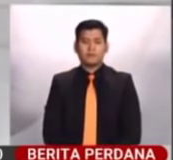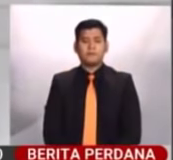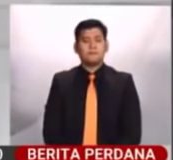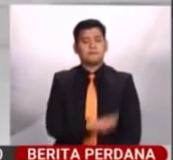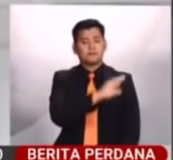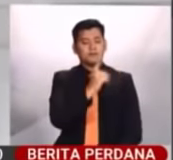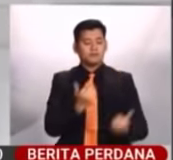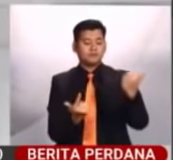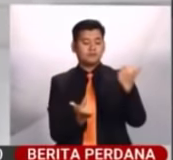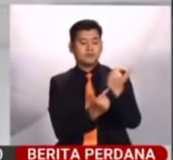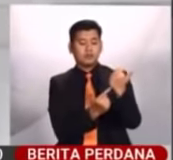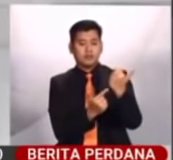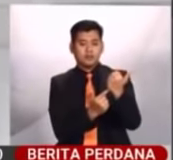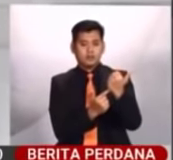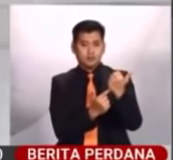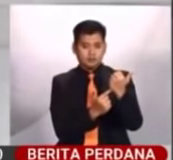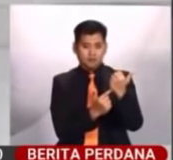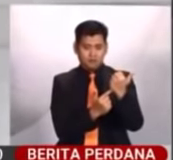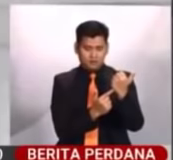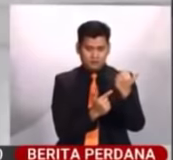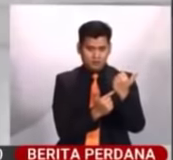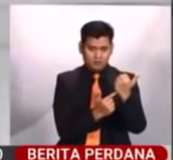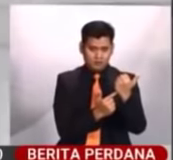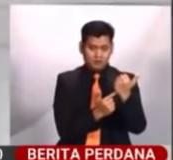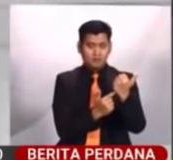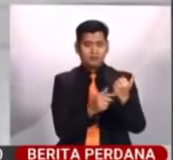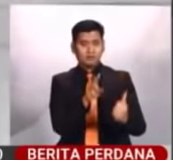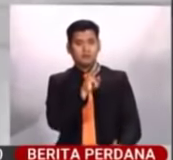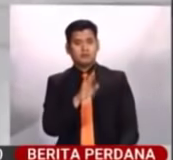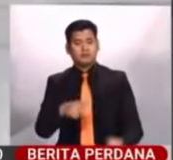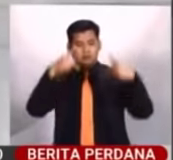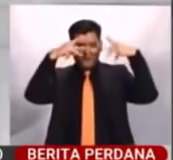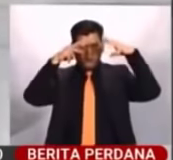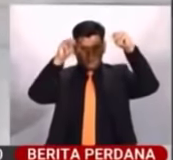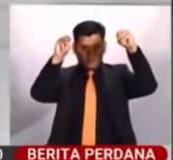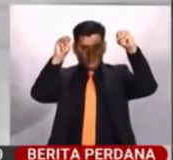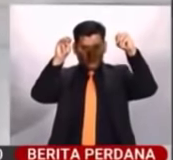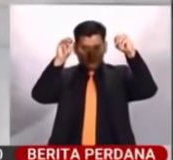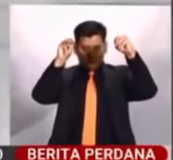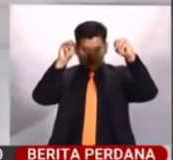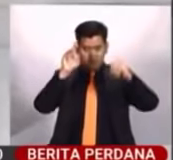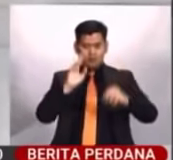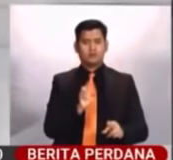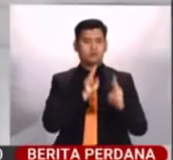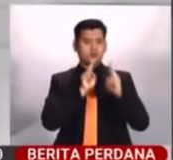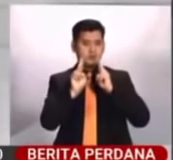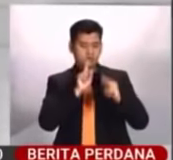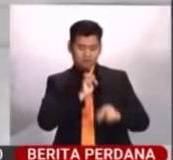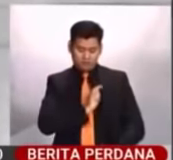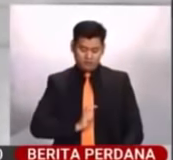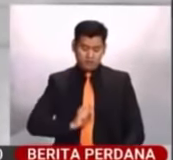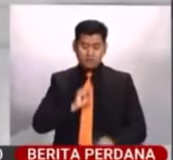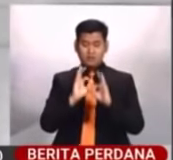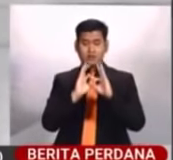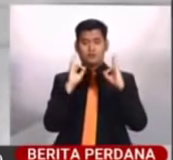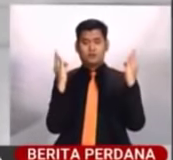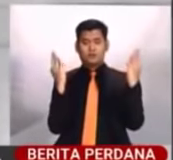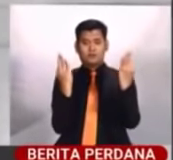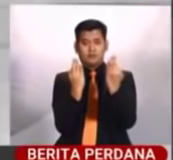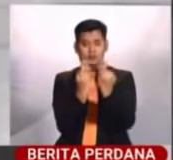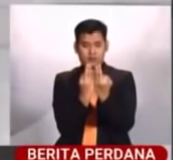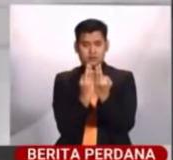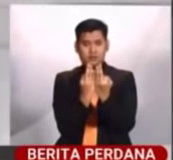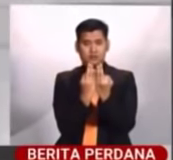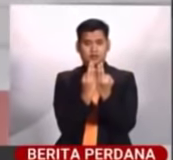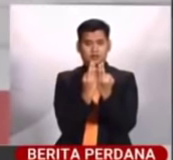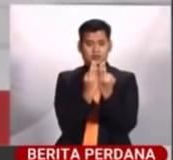Sementara itu, Timbalan Perdana Menteri Datuk Seri Dr. Wan Azizah Wan Ismail menzahirkan ucapan takziah kepada keluarga Allahyarham Ashraf Sinclair.